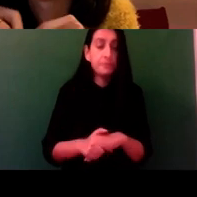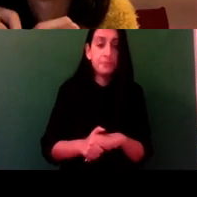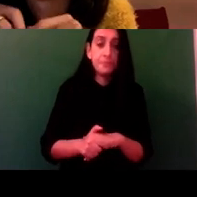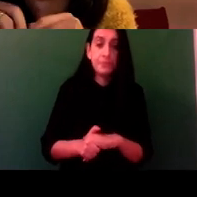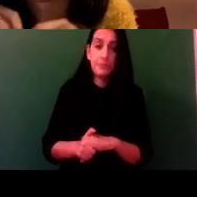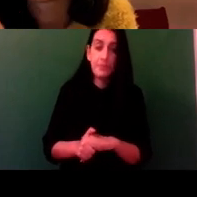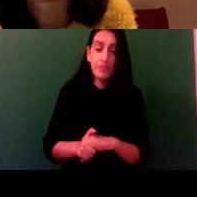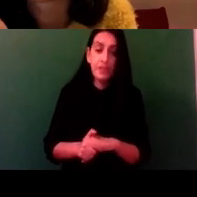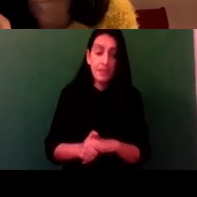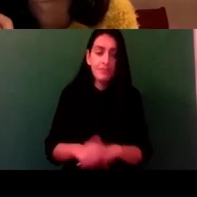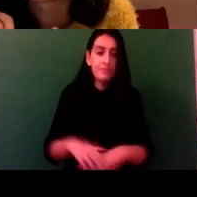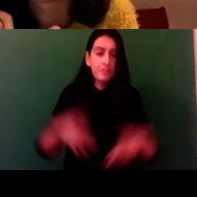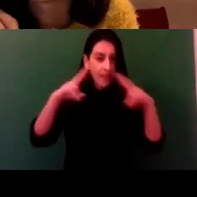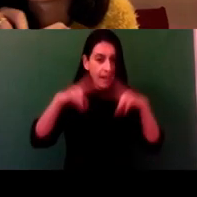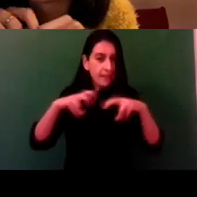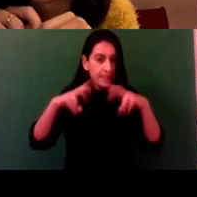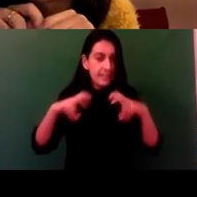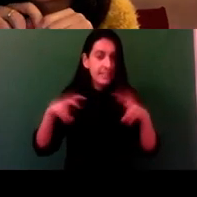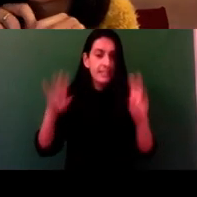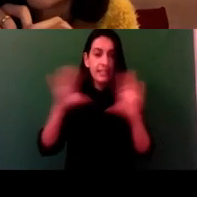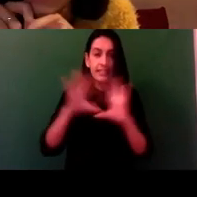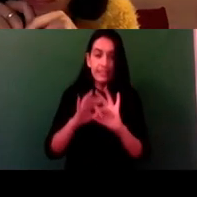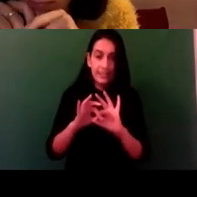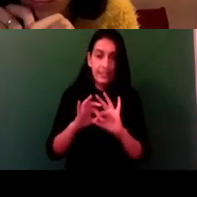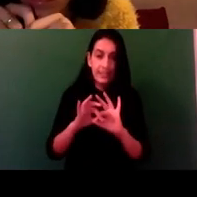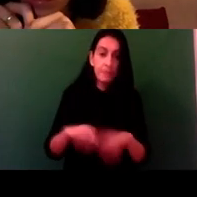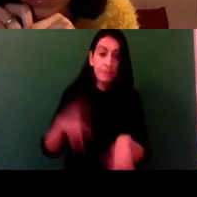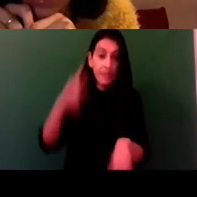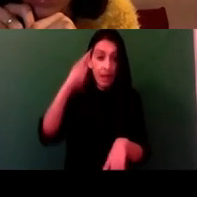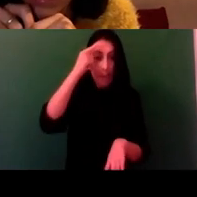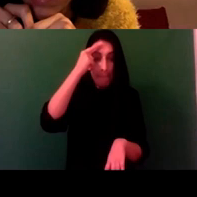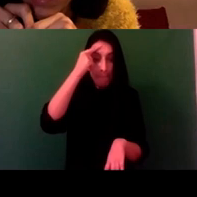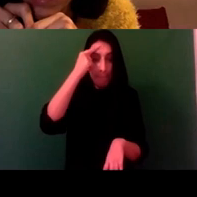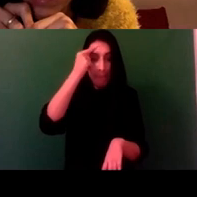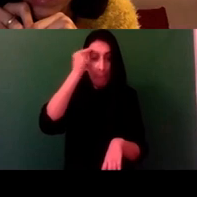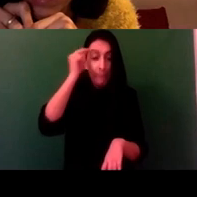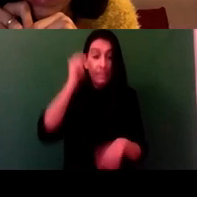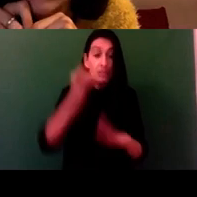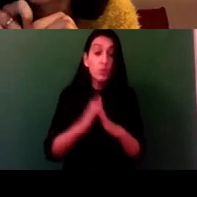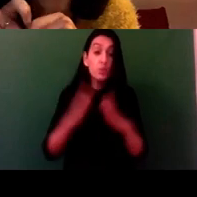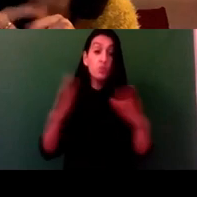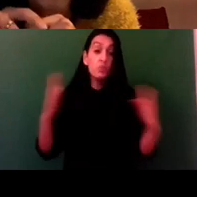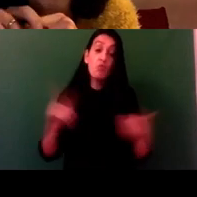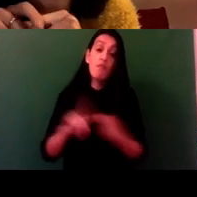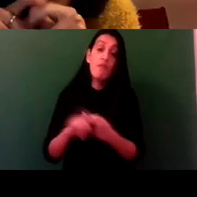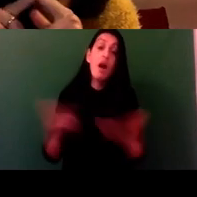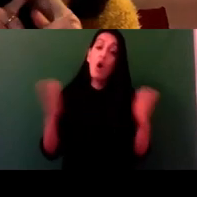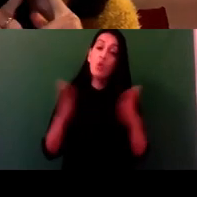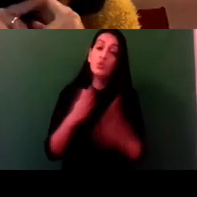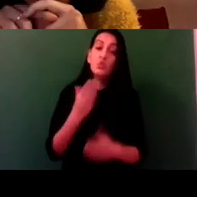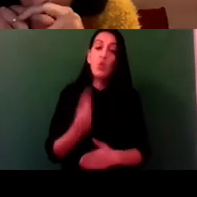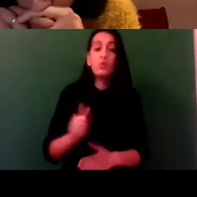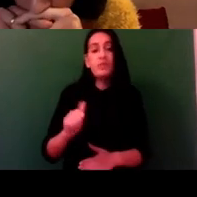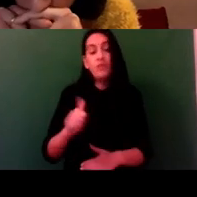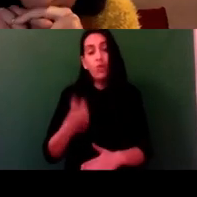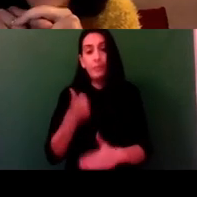konusunda gene verinin boyutuna bağlı olarak farklı teknikler uygulanabiliyor. bizim